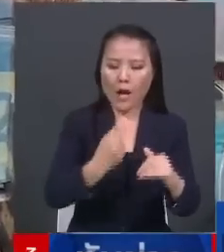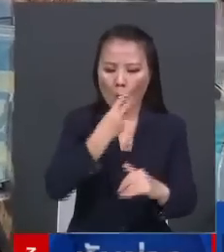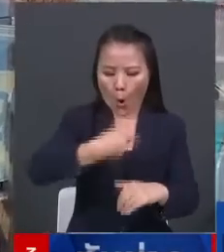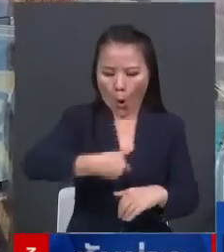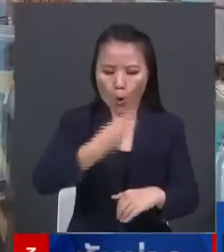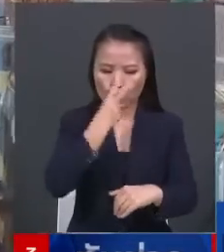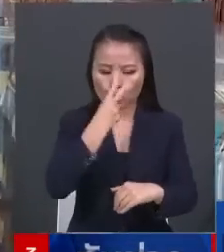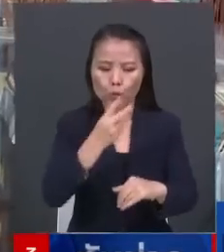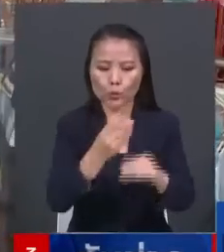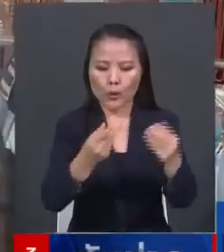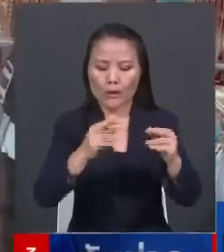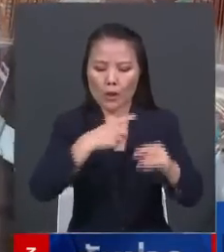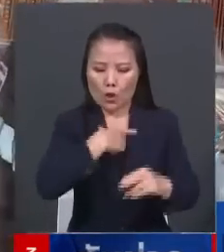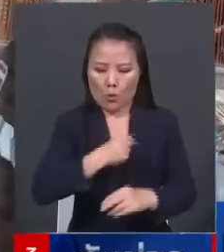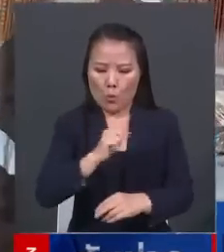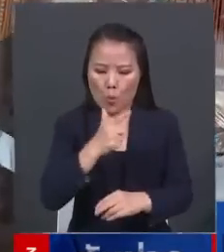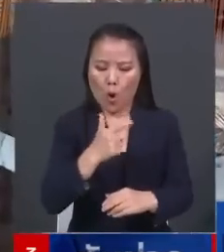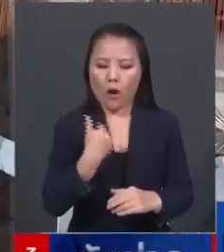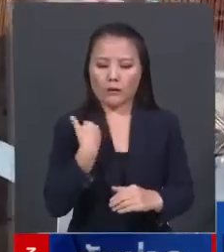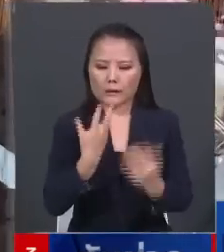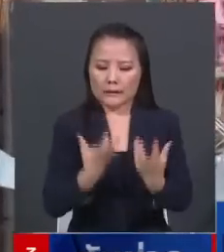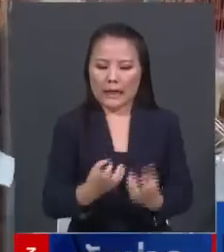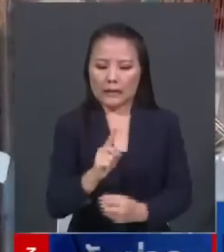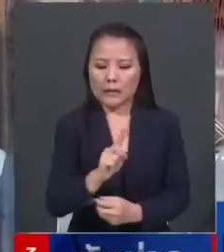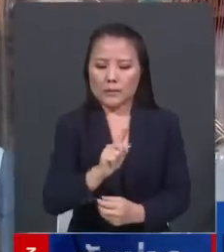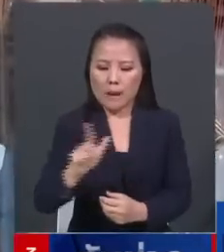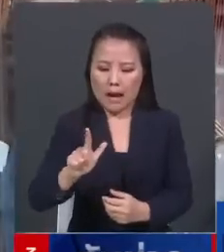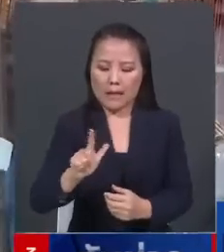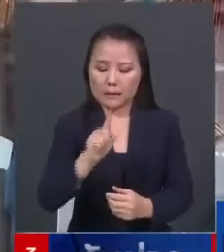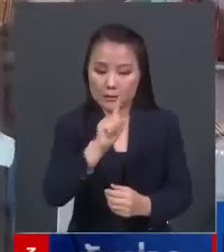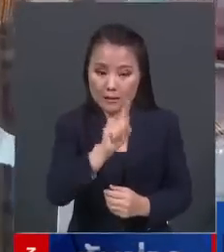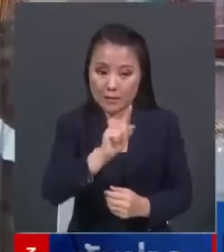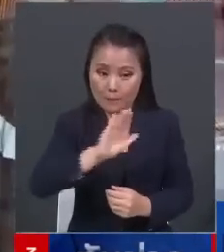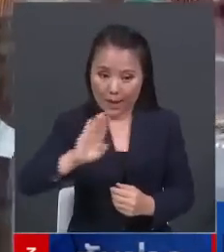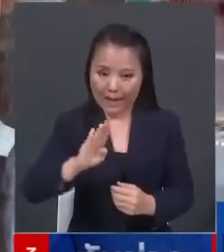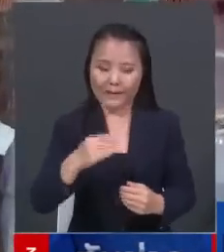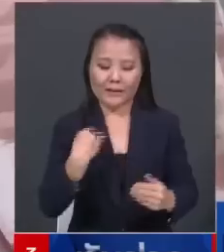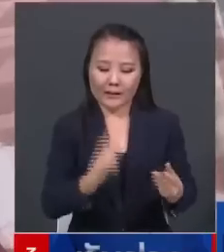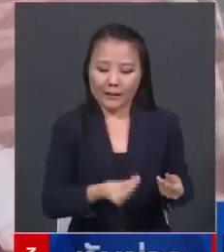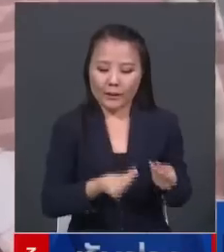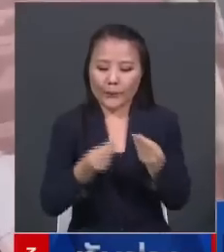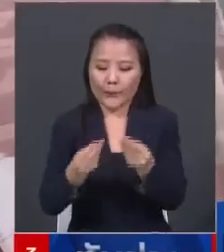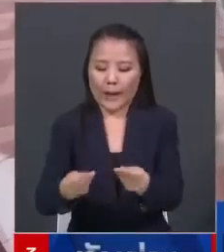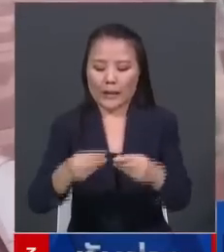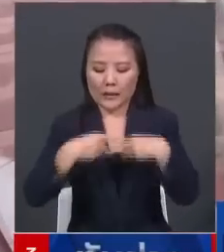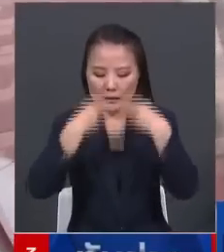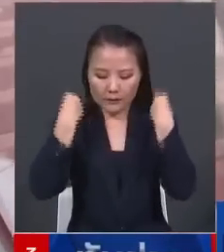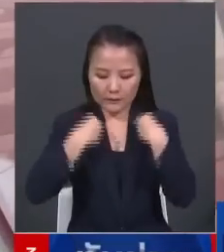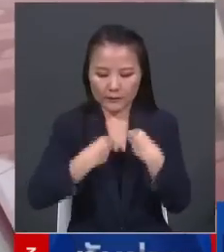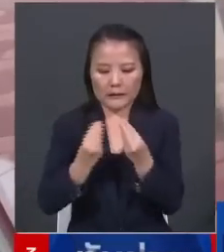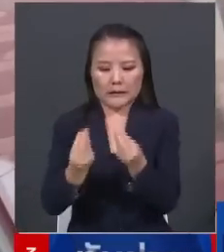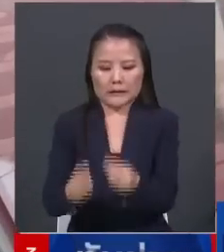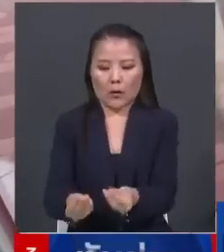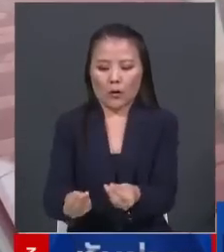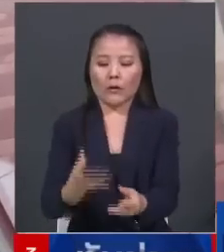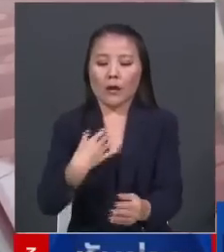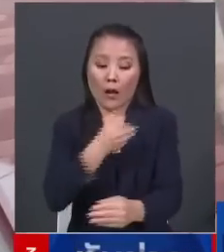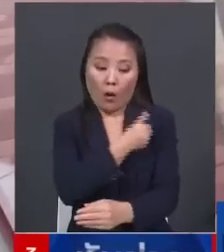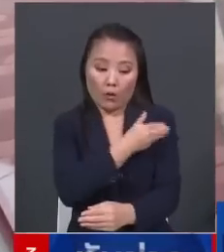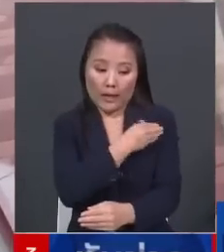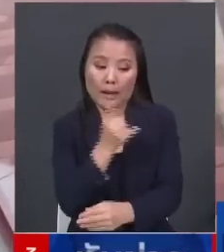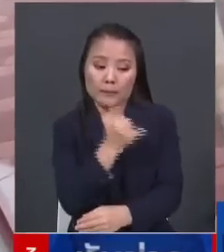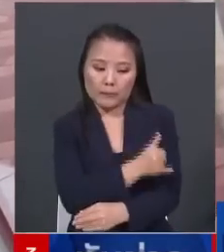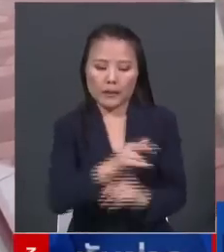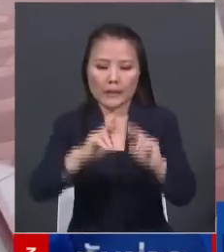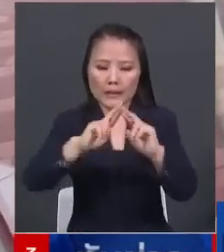องคำน้ำหนัก1บาทตัวเองก็เลยหยิบทองน้ำหนัก1บาทมาให้ดู2เส้นจากนั้นนะคะตัวเองเดินเข้าห้องน้ำเพราะว่าหน้า